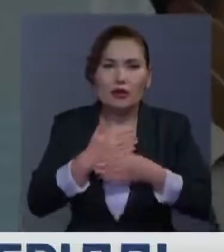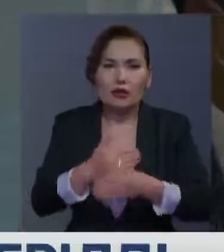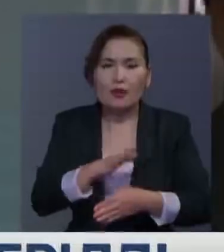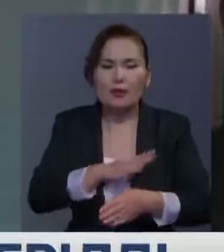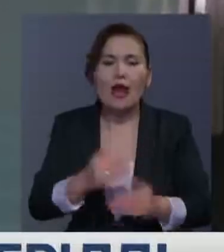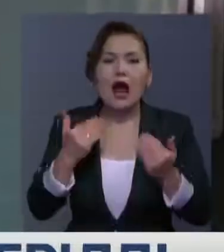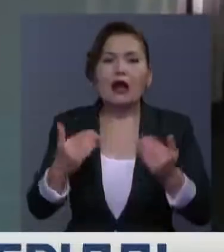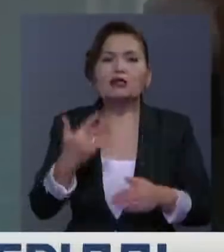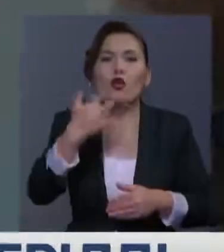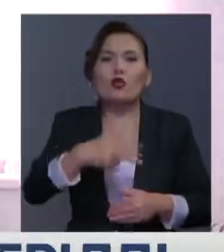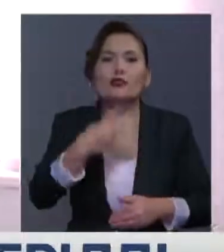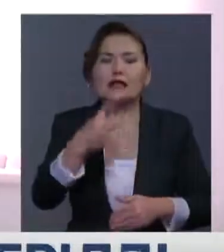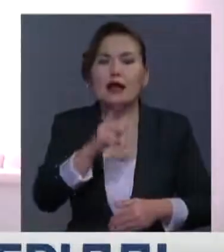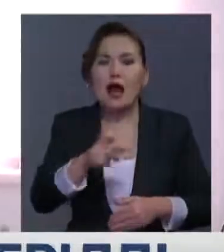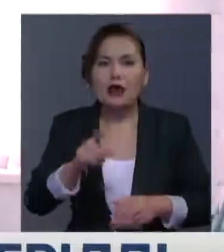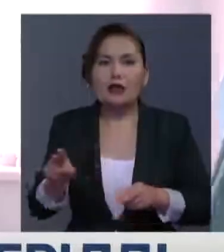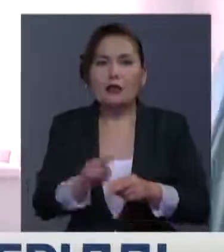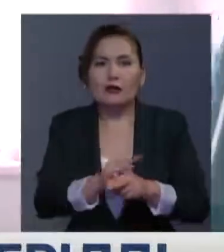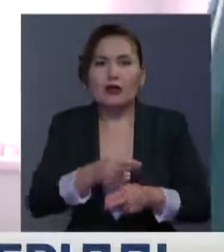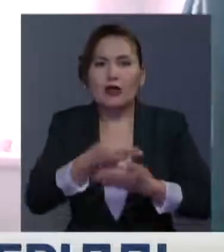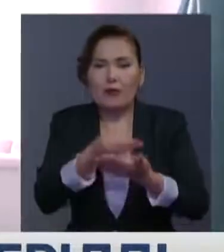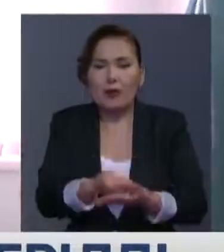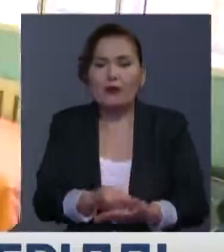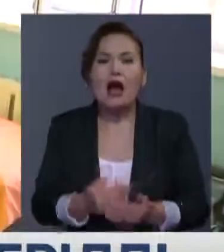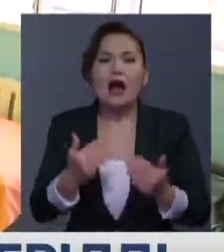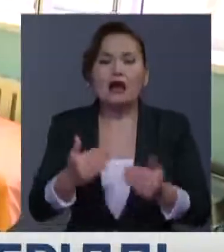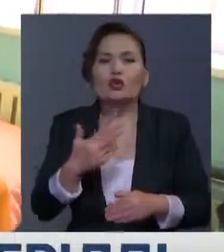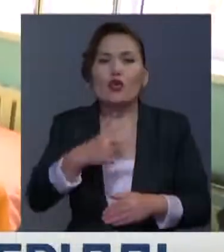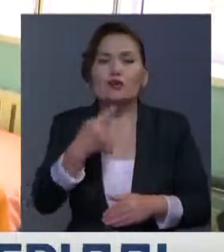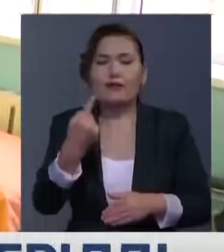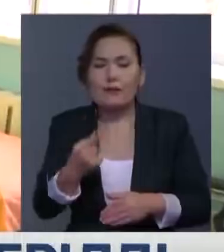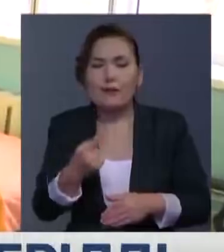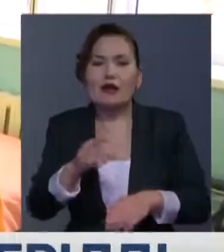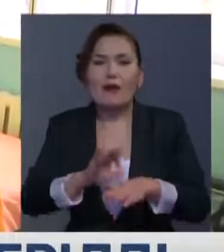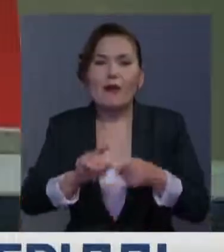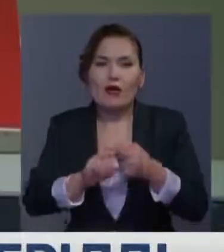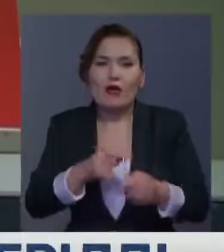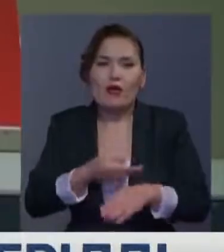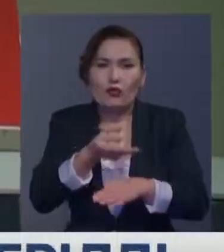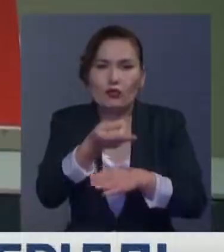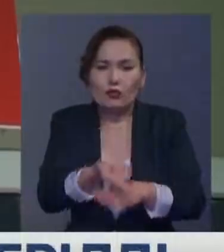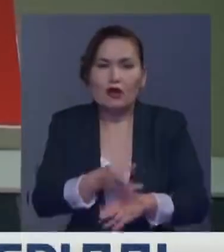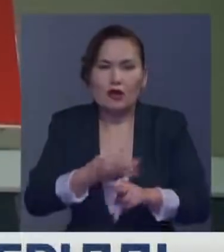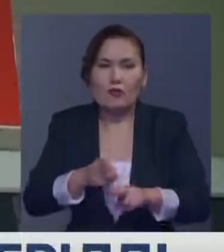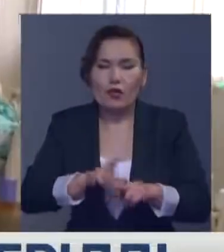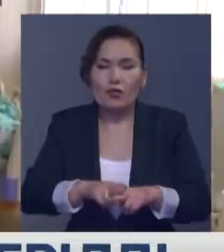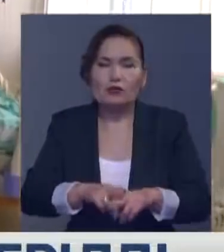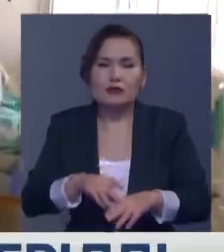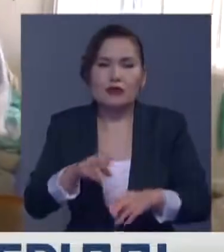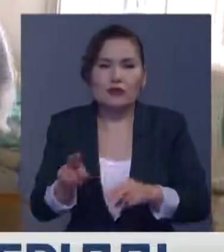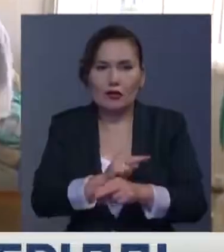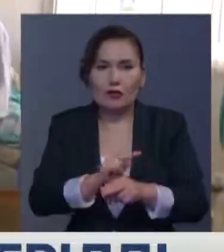атсалысқан. Қазір 32 адам ем қабылдап жатыр, соның 31-і провизорлық стационарда болса, біреуі коронавирус инфекциясын жұқтырған